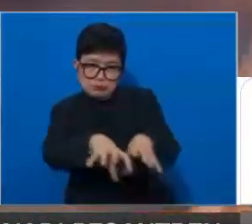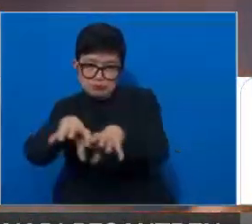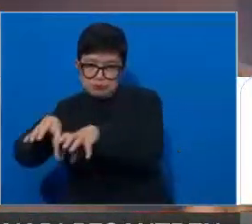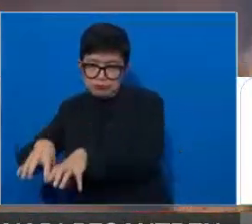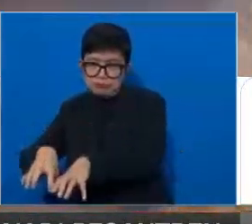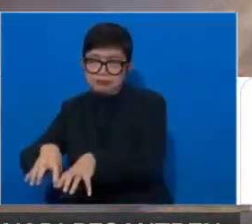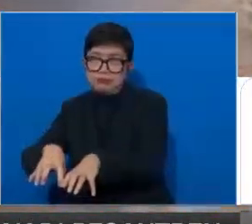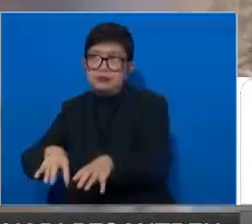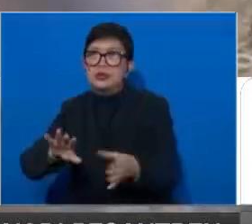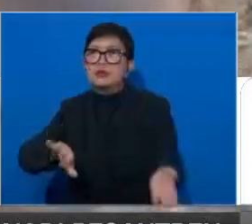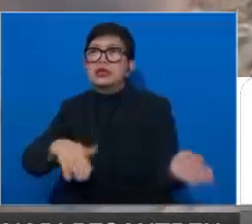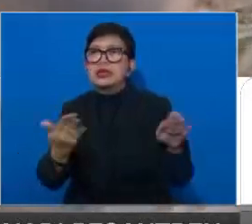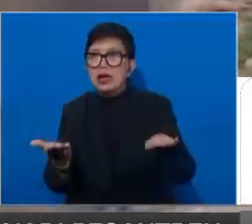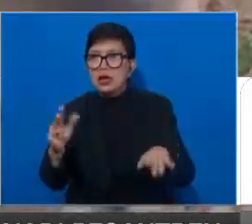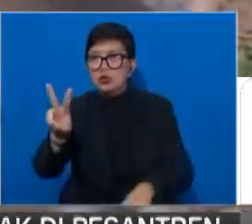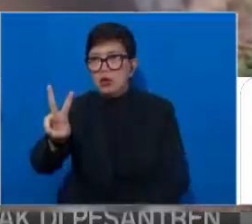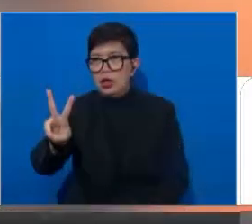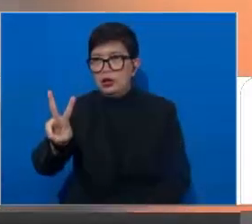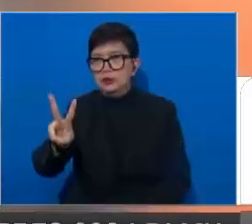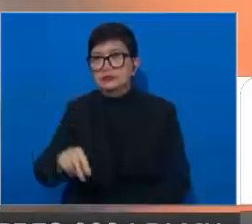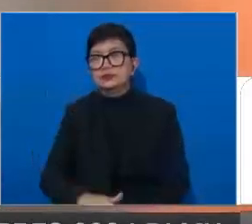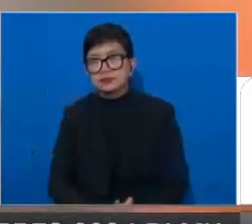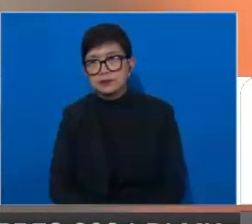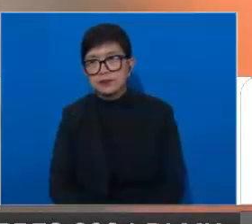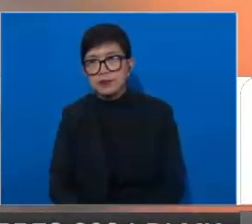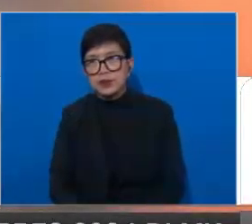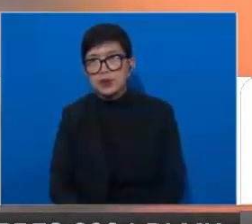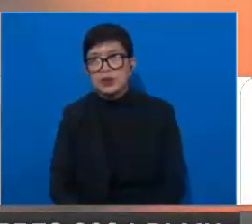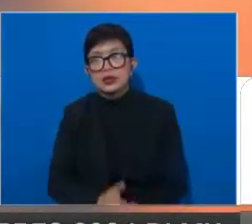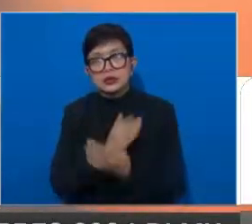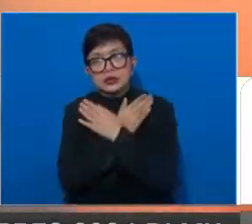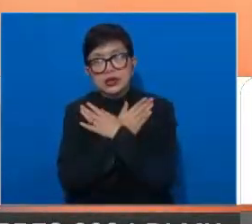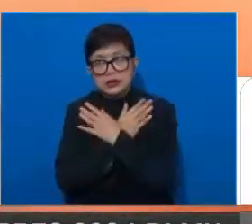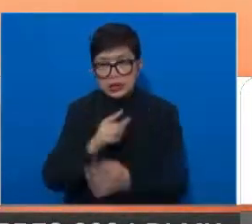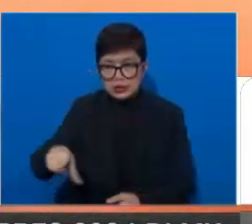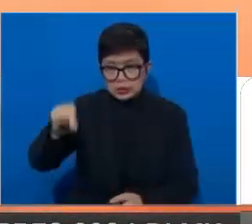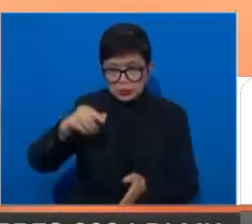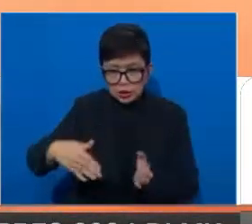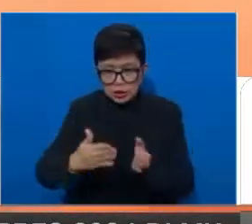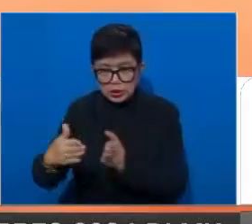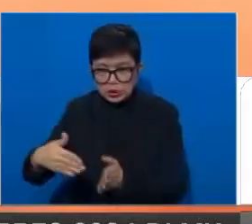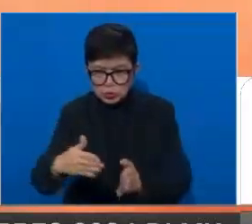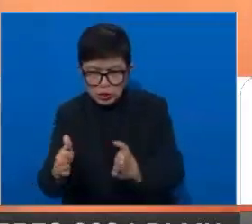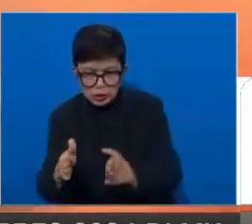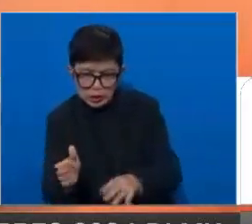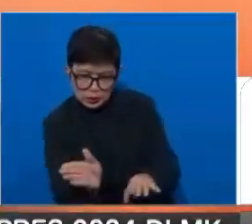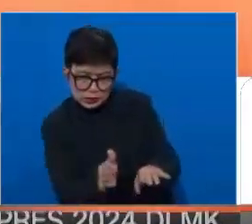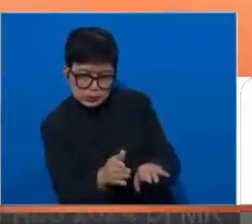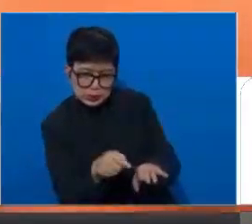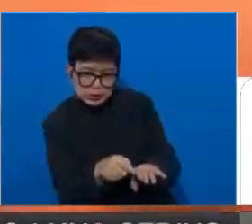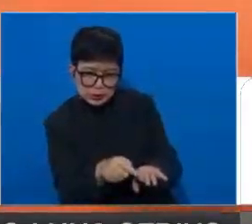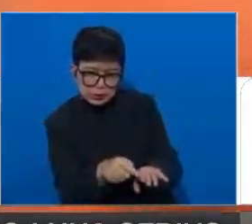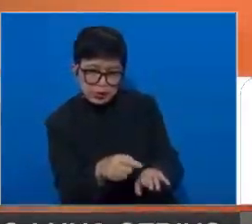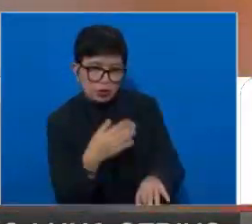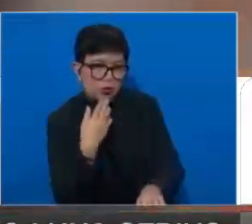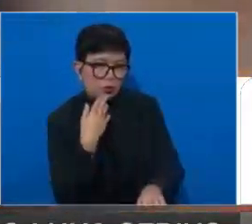Kabupaten Pesisir Selatan, Sumatera Barat, Minggu sore. Jenazah ditemukan di aliran Sungai Batang Tarusan, tepatnya daerah Koto Pulau